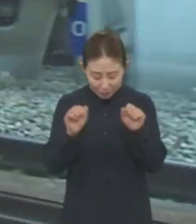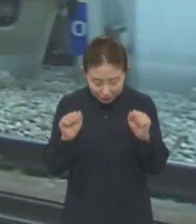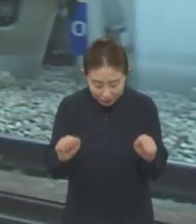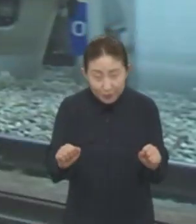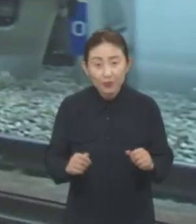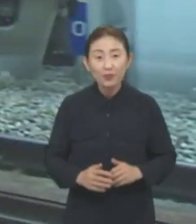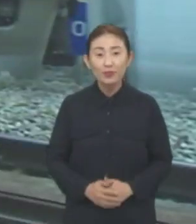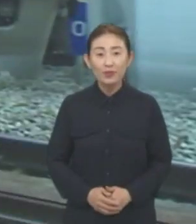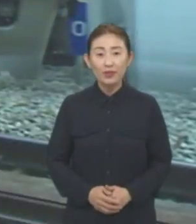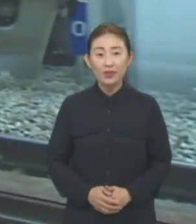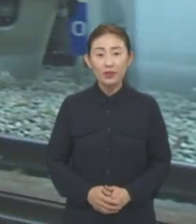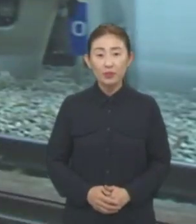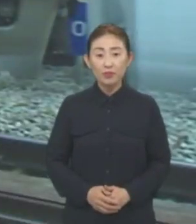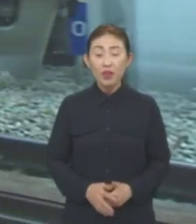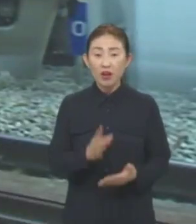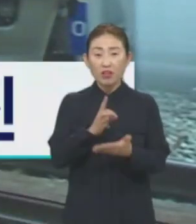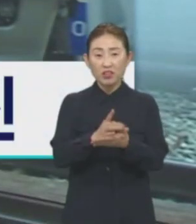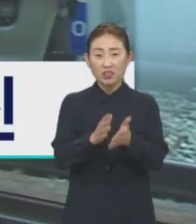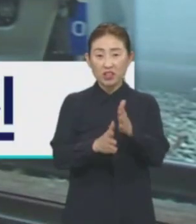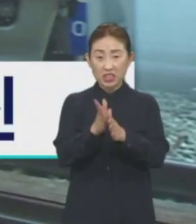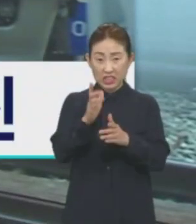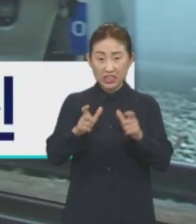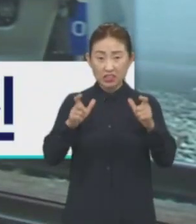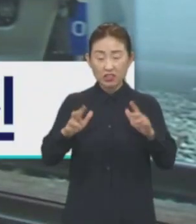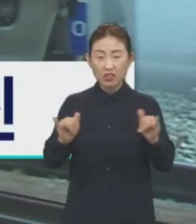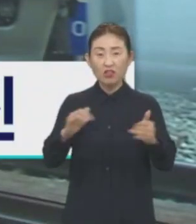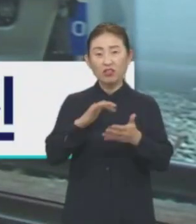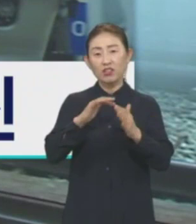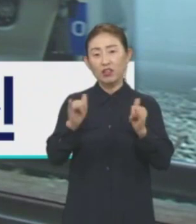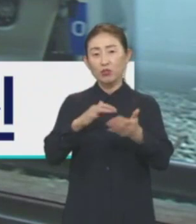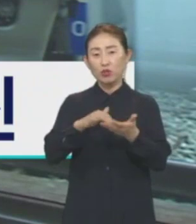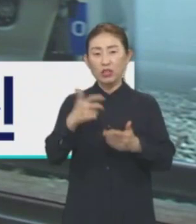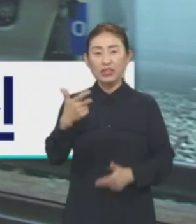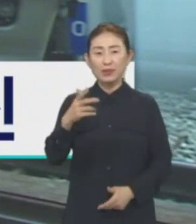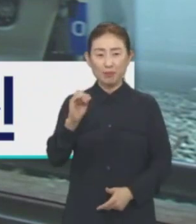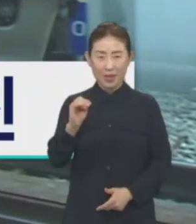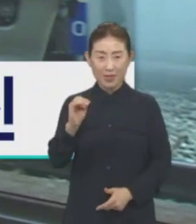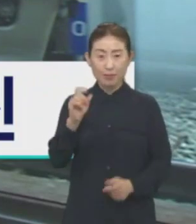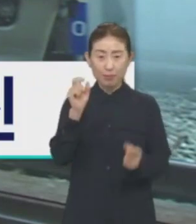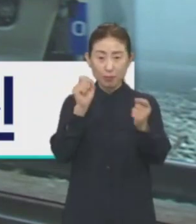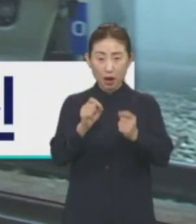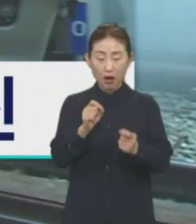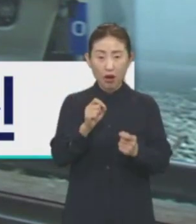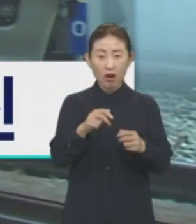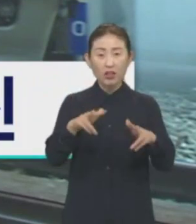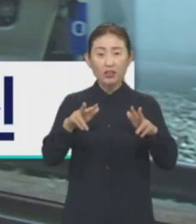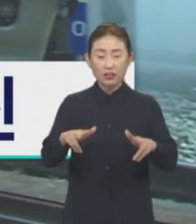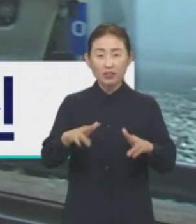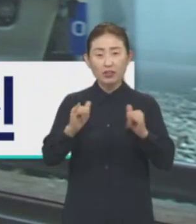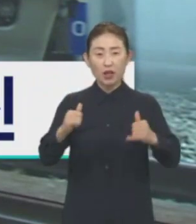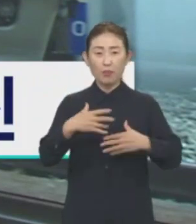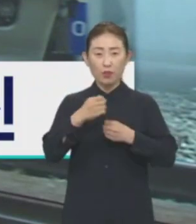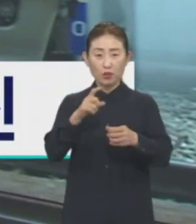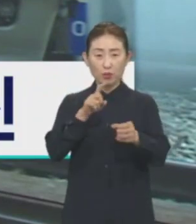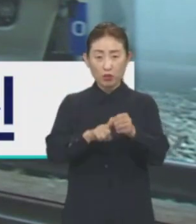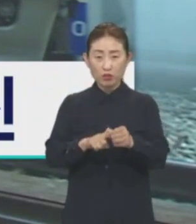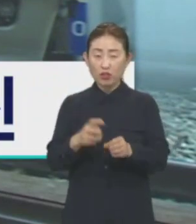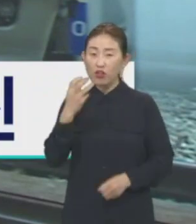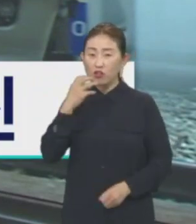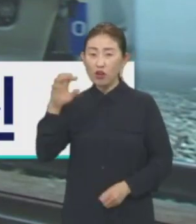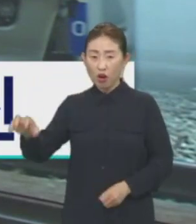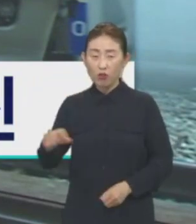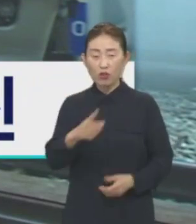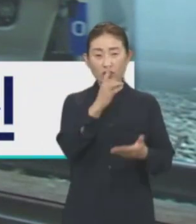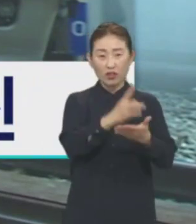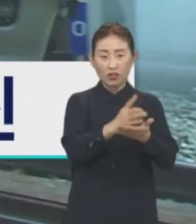여러분 안녕하십니까? 인구 70만 돌파를 눈앞에 두고 있는 천안시가 대중교통 이용 편의를 위해 수도권 전철역